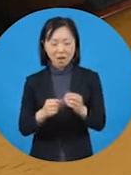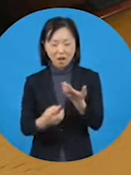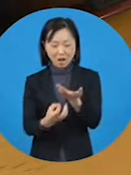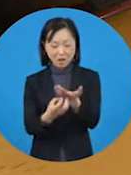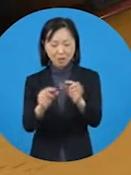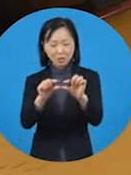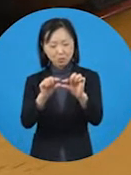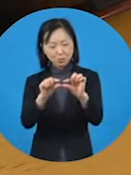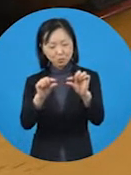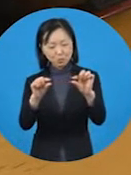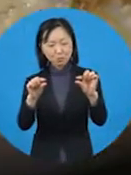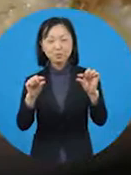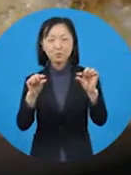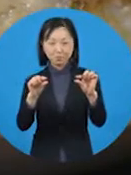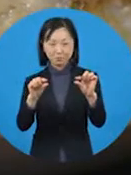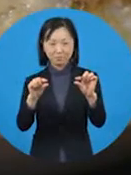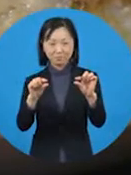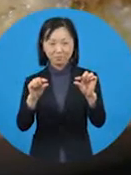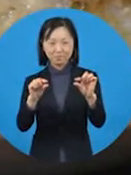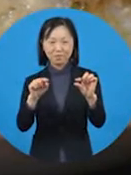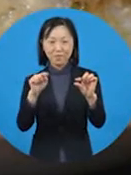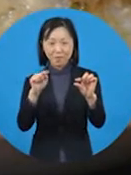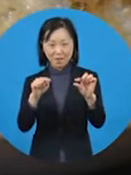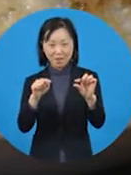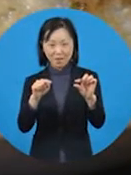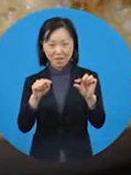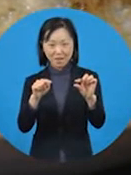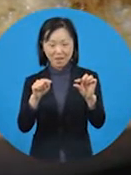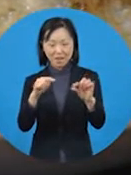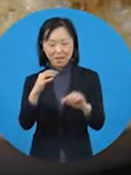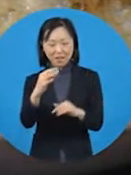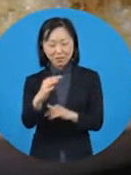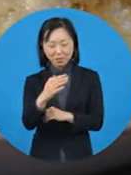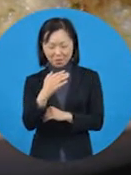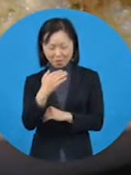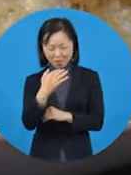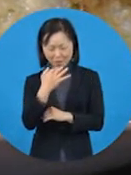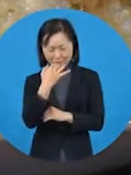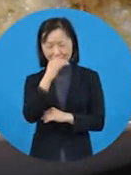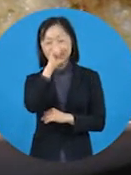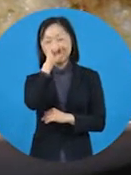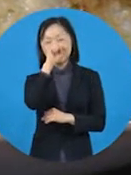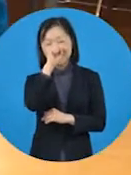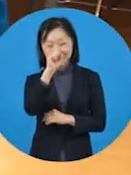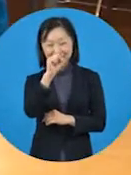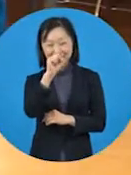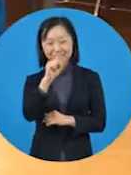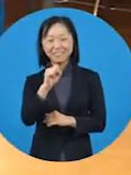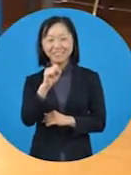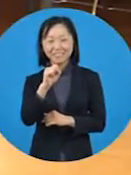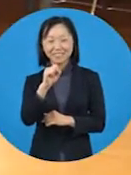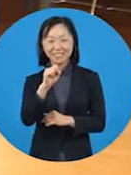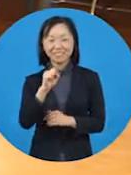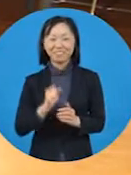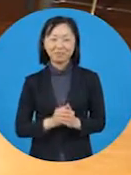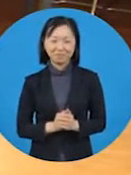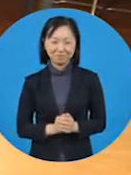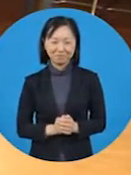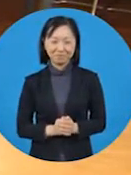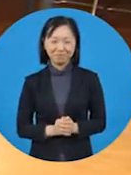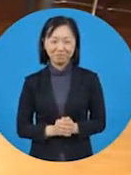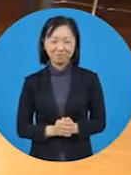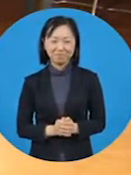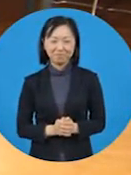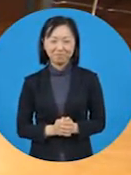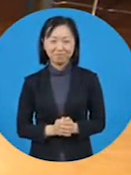全部薄くなるんですね。 そうですね、薄く潰してます。 なんかね、ネギですかね、いい香りがしてるんですけれど、はい、